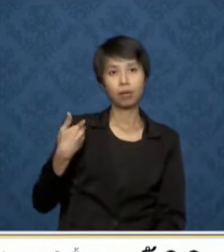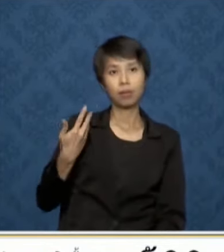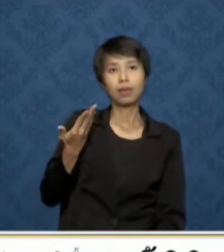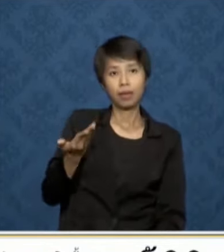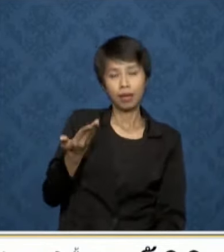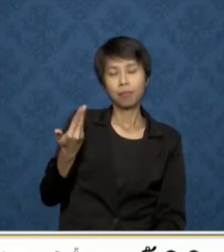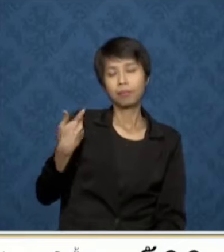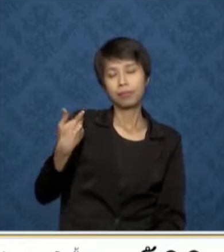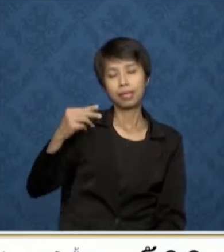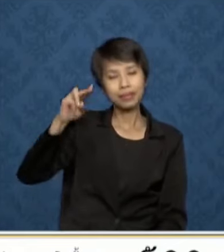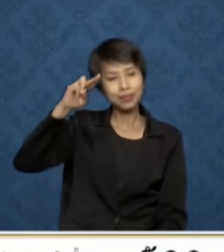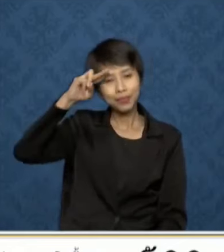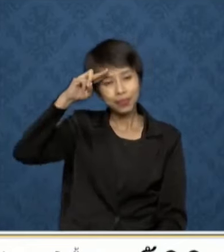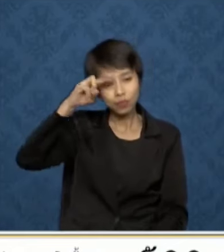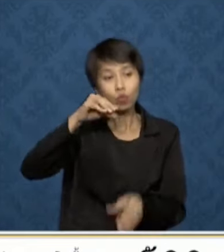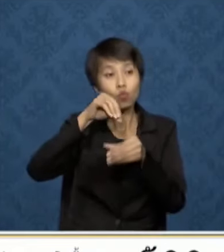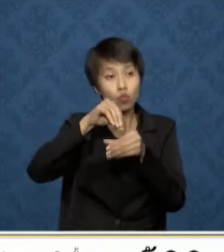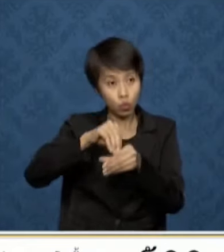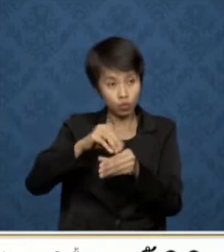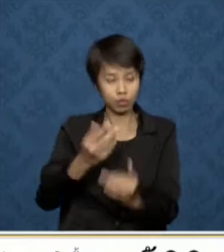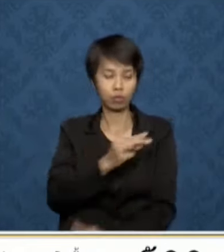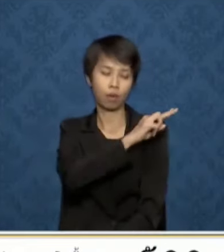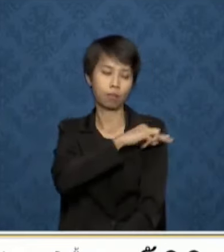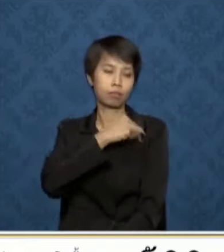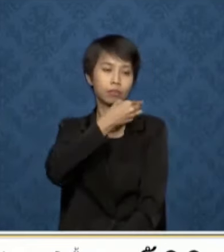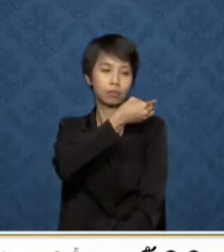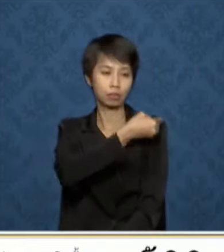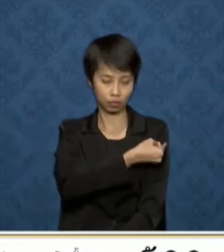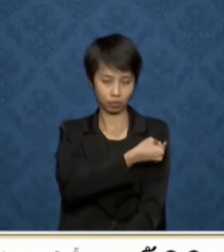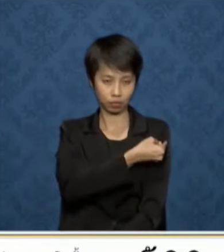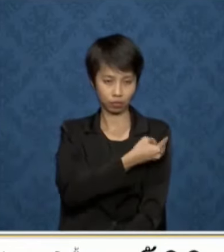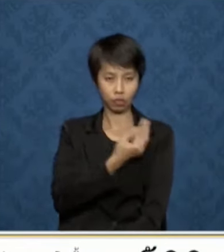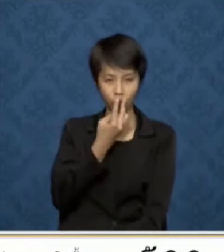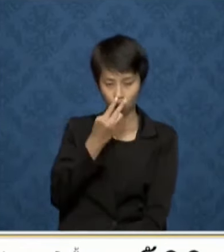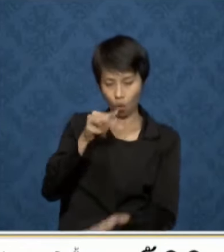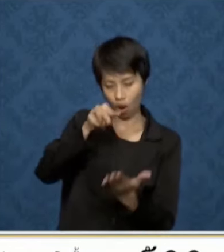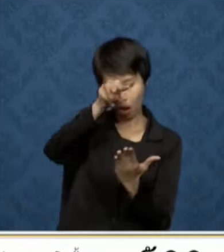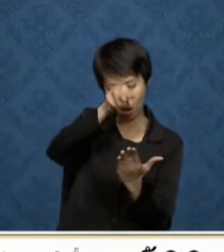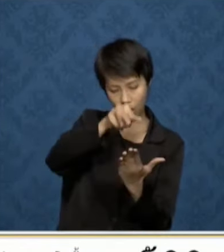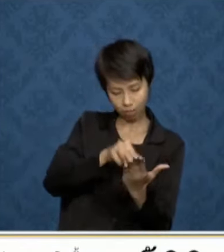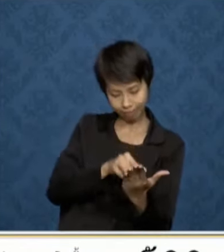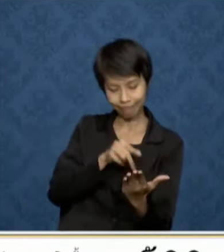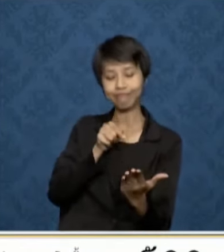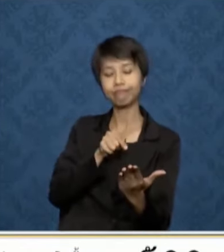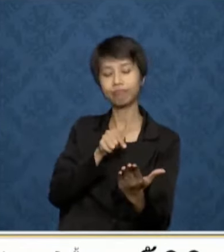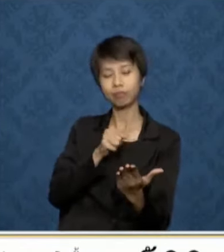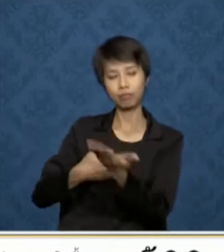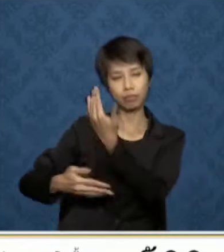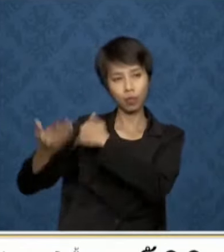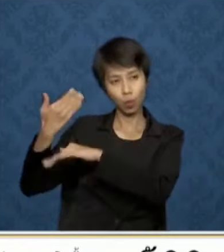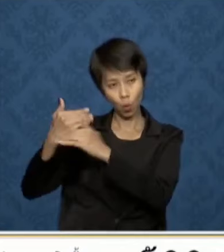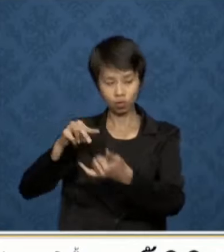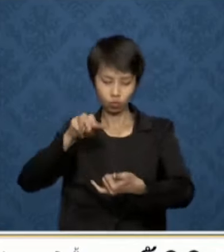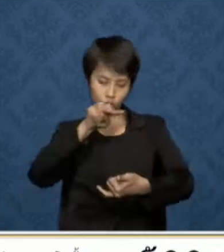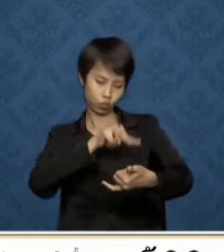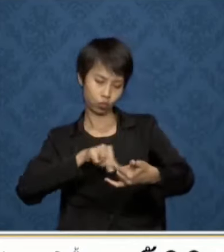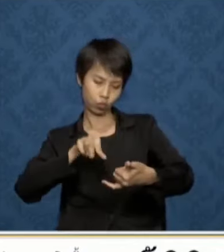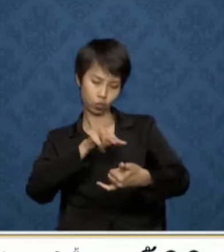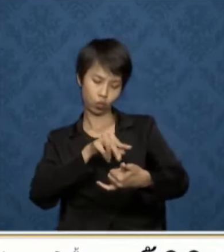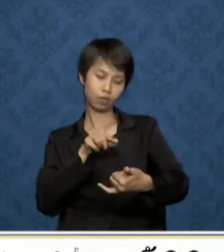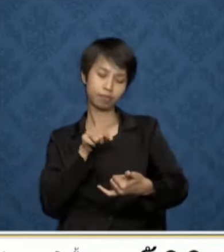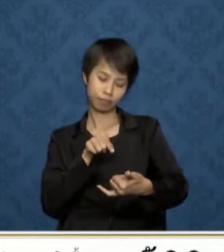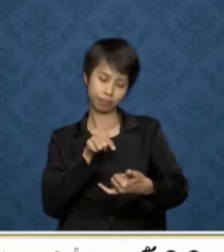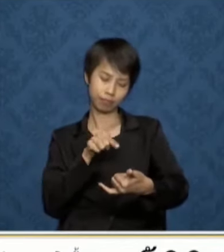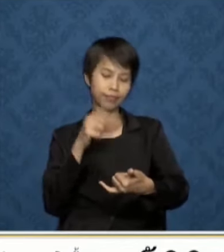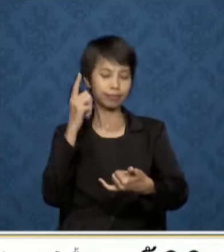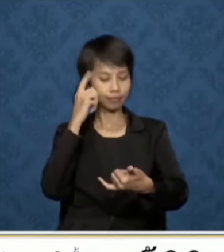นั่อยู่ขรงยา เอมดท่ครับหมอเรเี่ย ดูประวัอย่นี้ ดูต่วรกายน่หนอยๆ มแค่นิดเดยวนะ